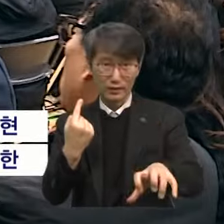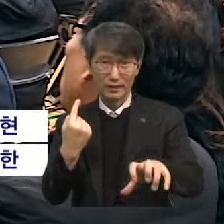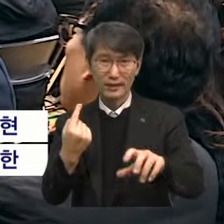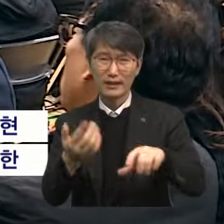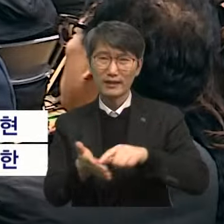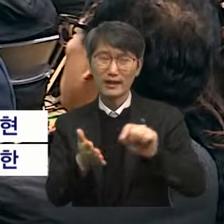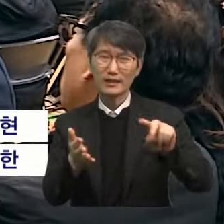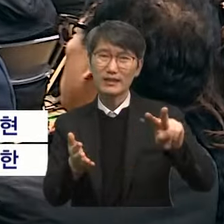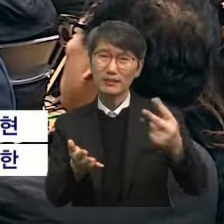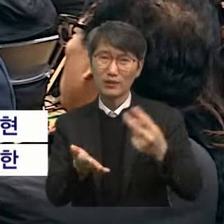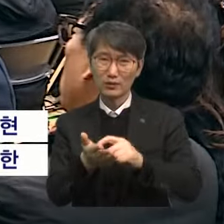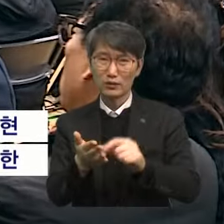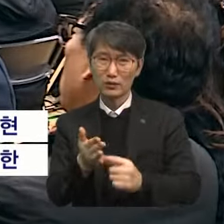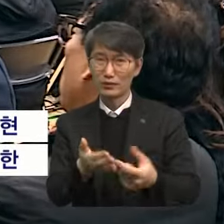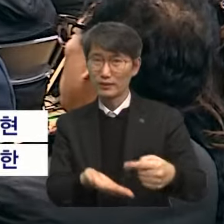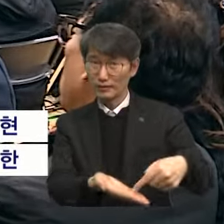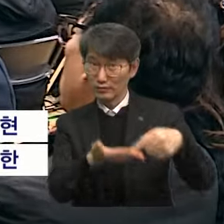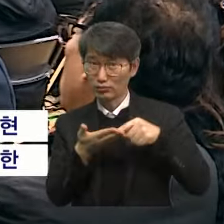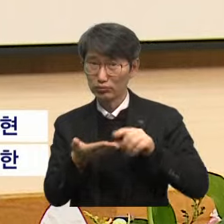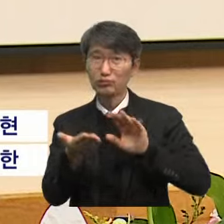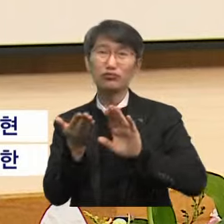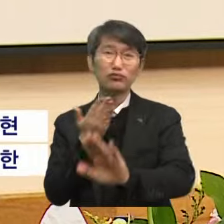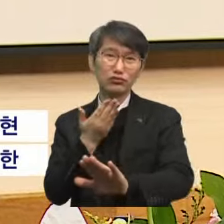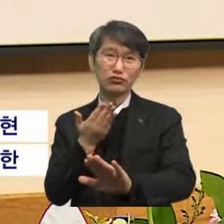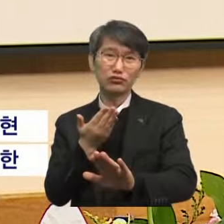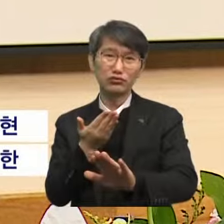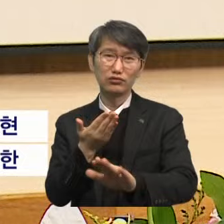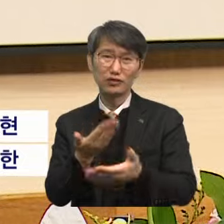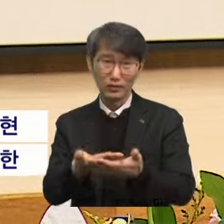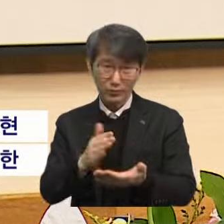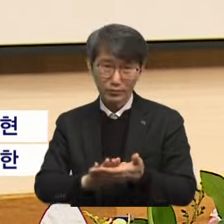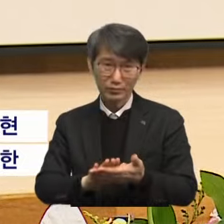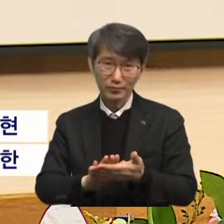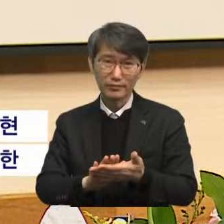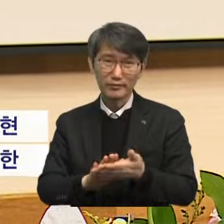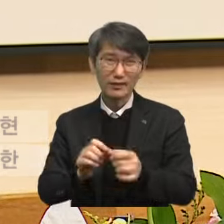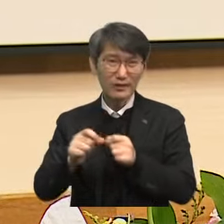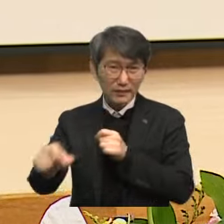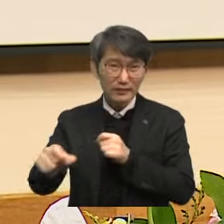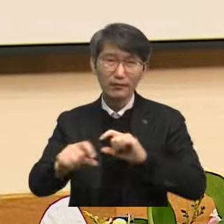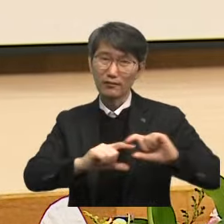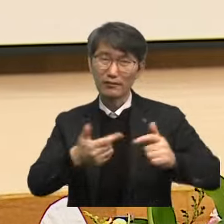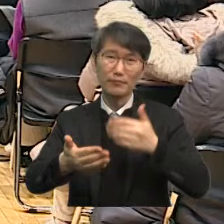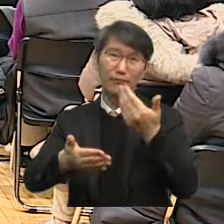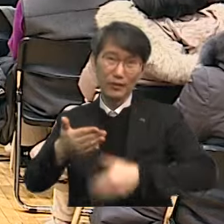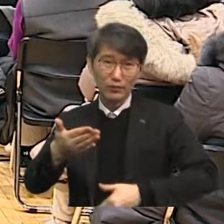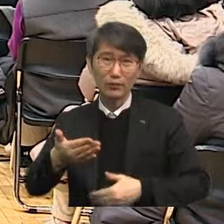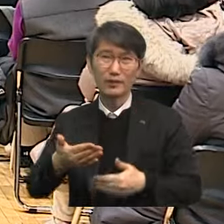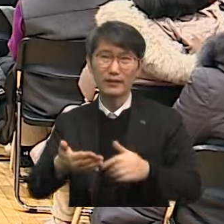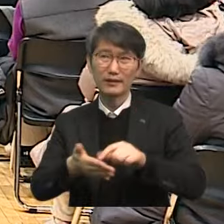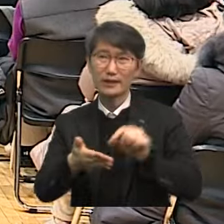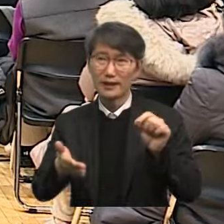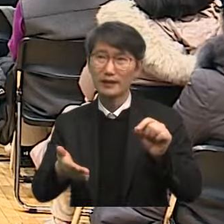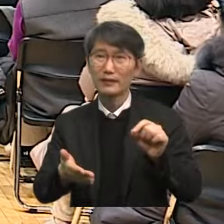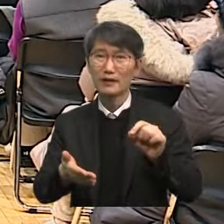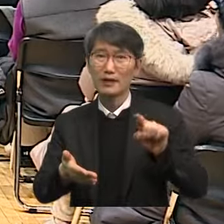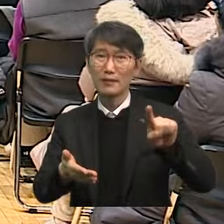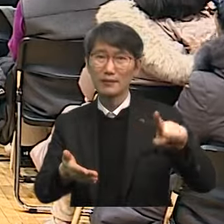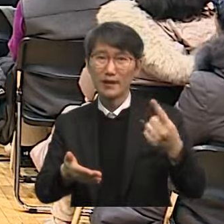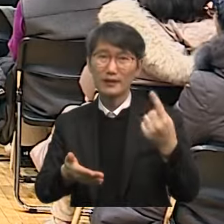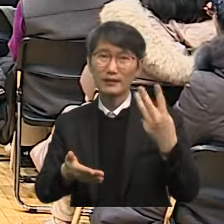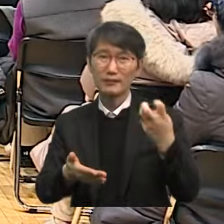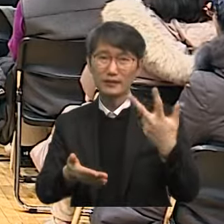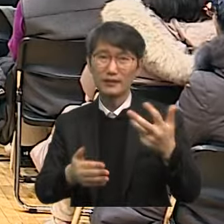약 200여 건의 의견을 접수한 후 장기 검토가 필요한 민원 등을 제외하고 총